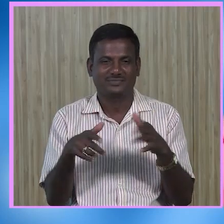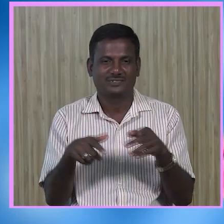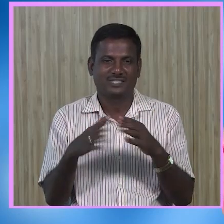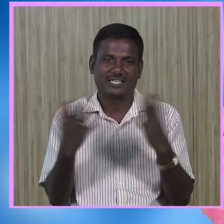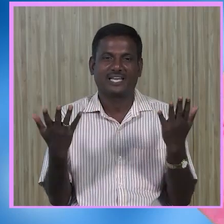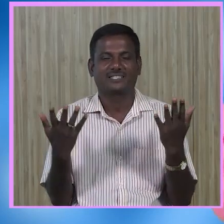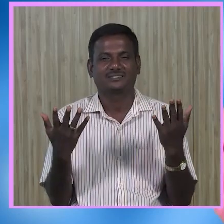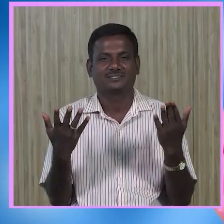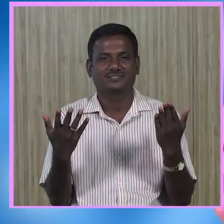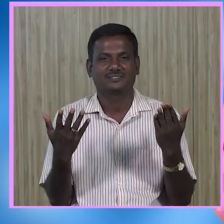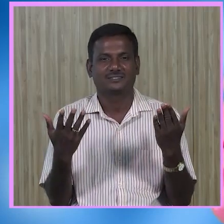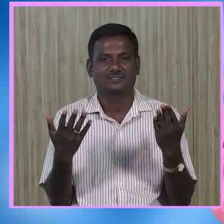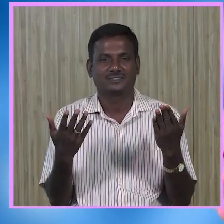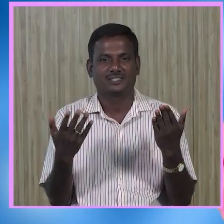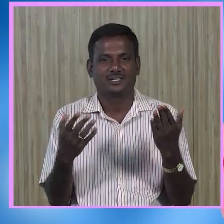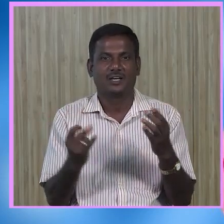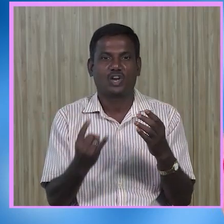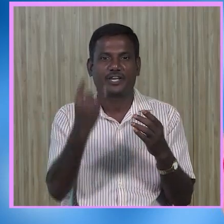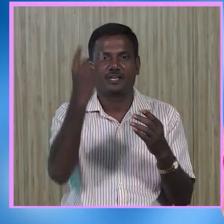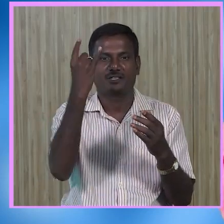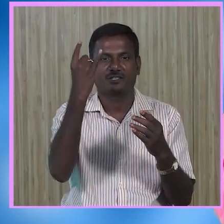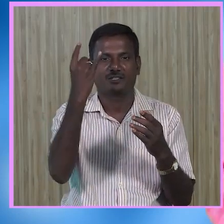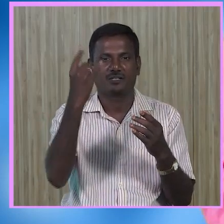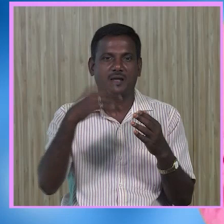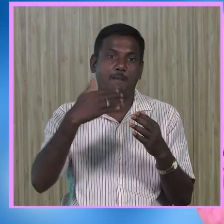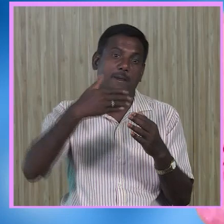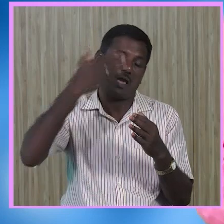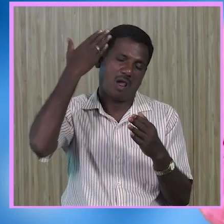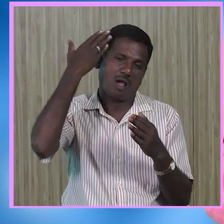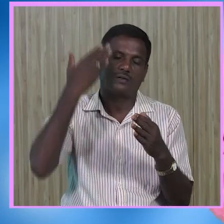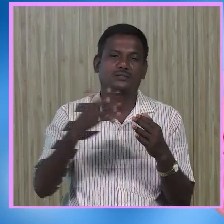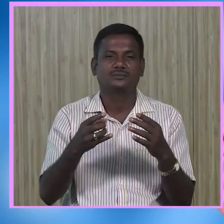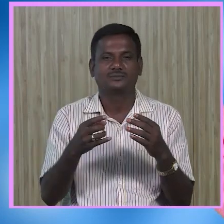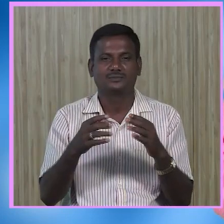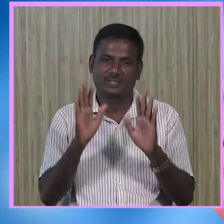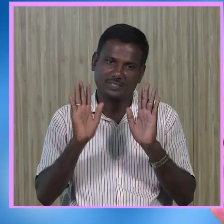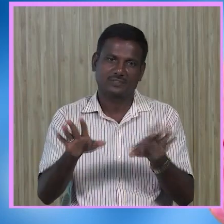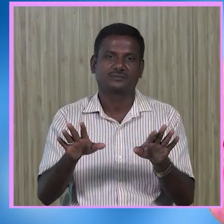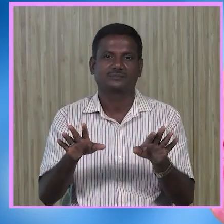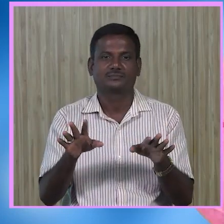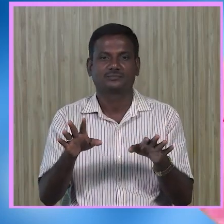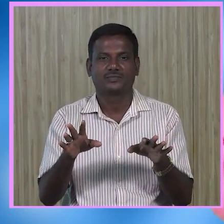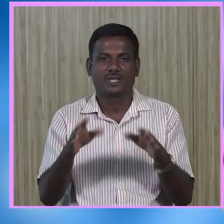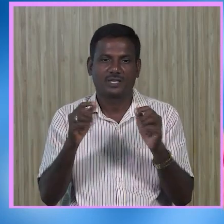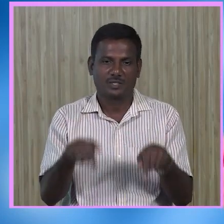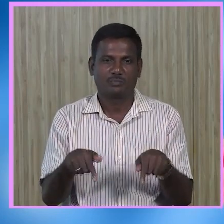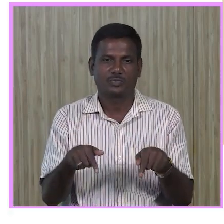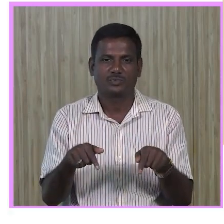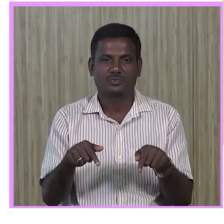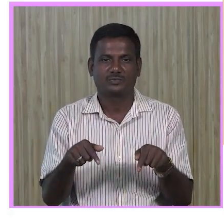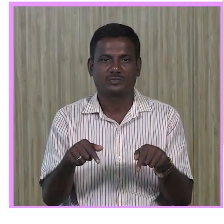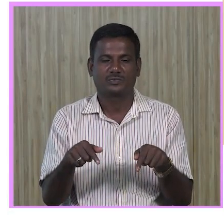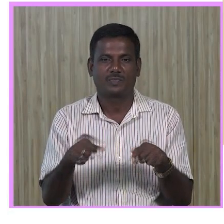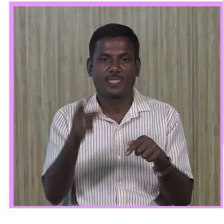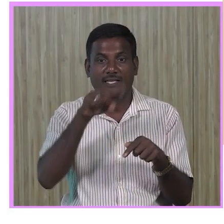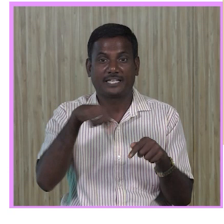கேட்டால் இல்லை, இந்த ராக்கெட் என்பது பல 100 ஆண்டுகளுக்கு முன்பாகவே இருந்துச்சு. எப்போ?